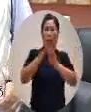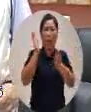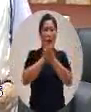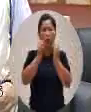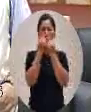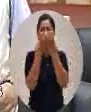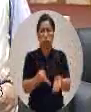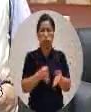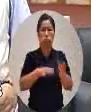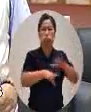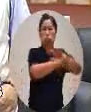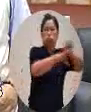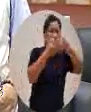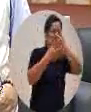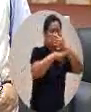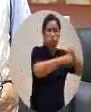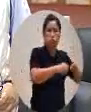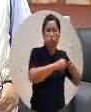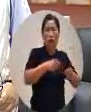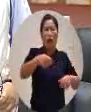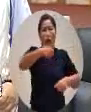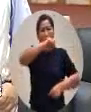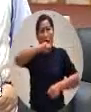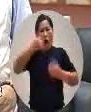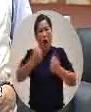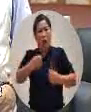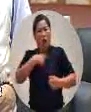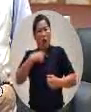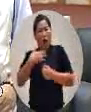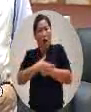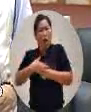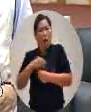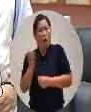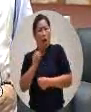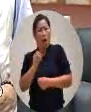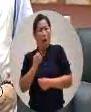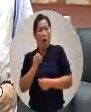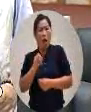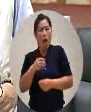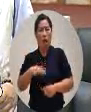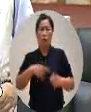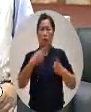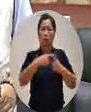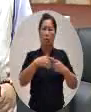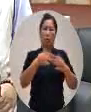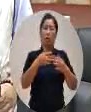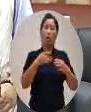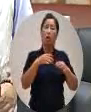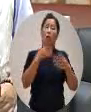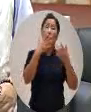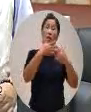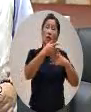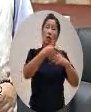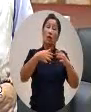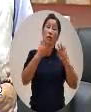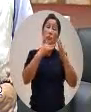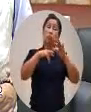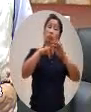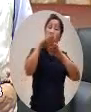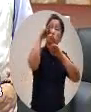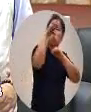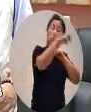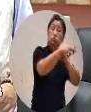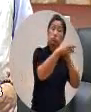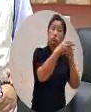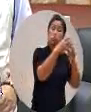他台灣,我們就沒辦法保障他不要說我們現在劉珊珊在美國在用苦